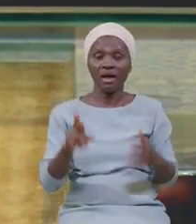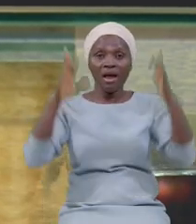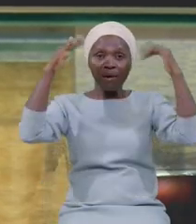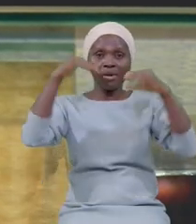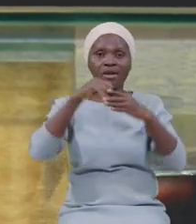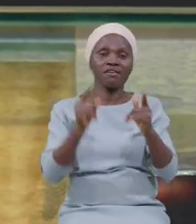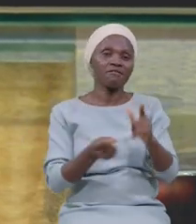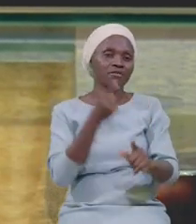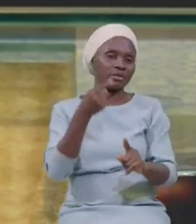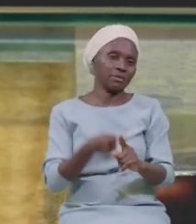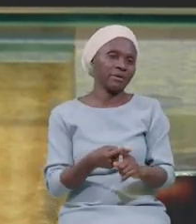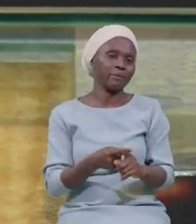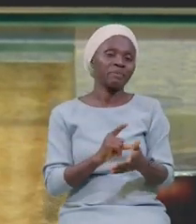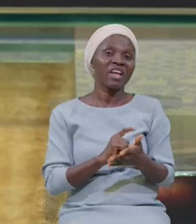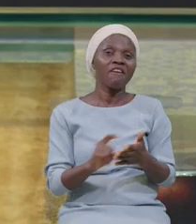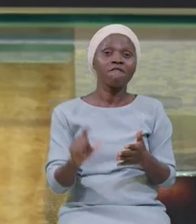24.